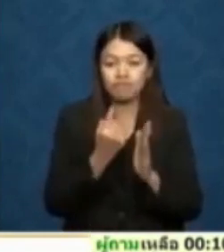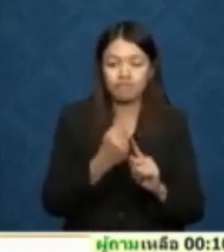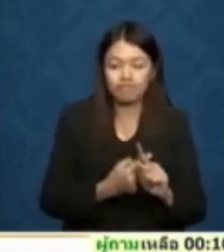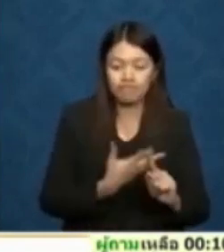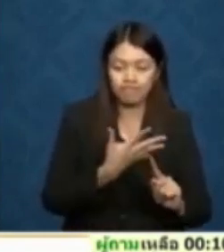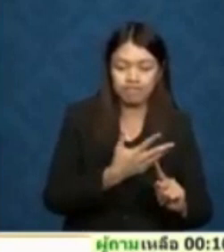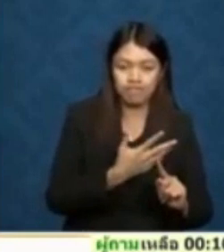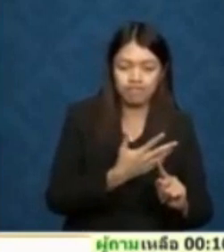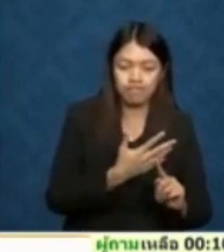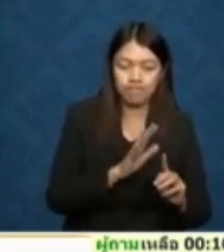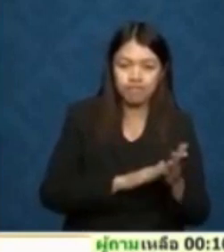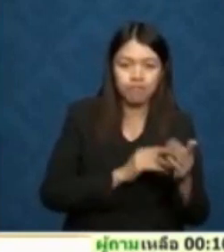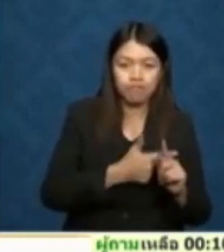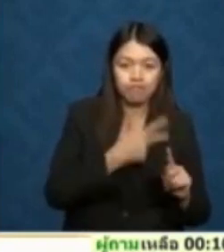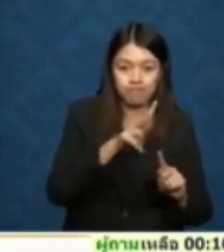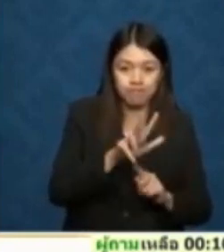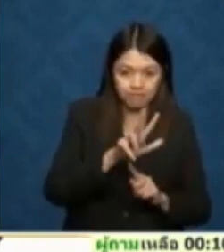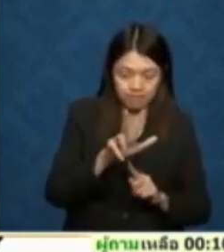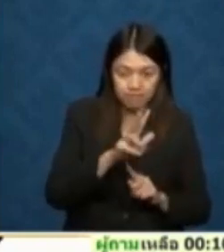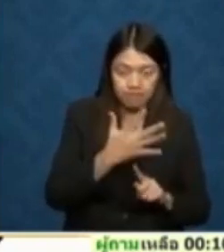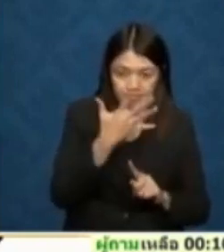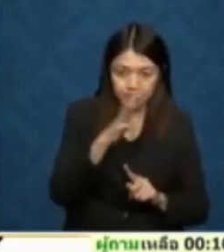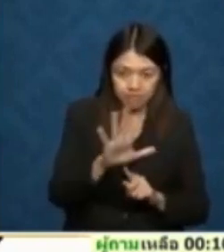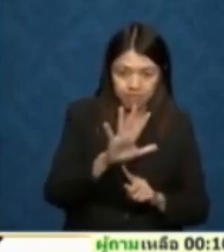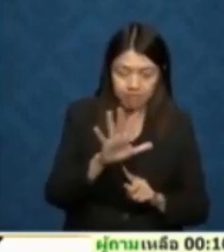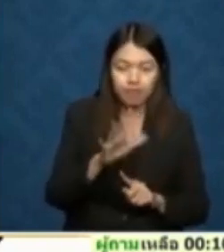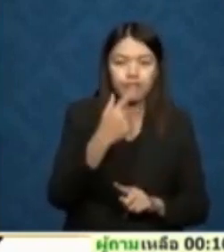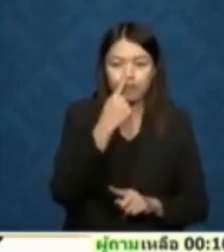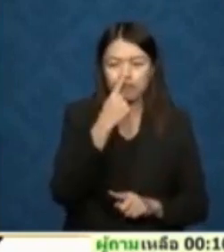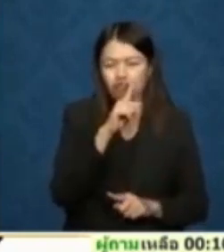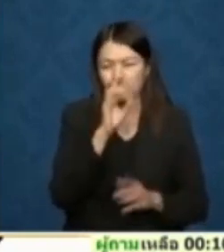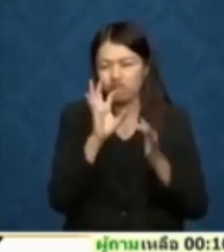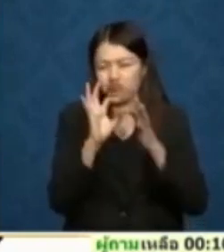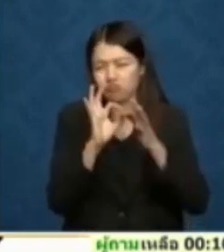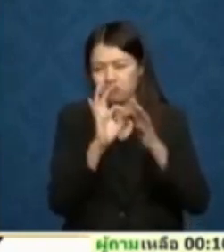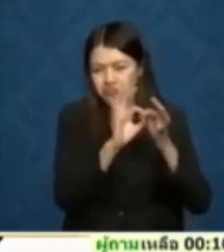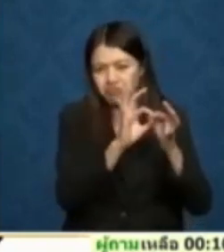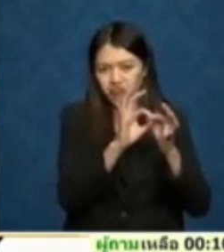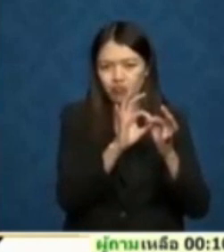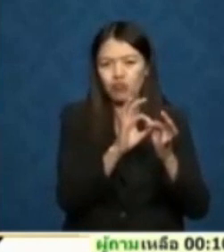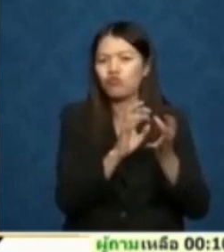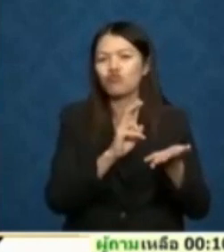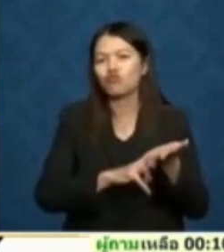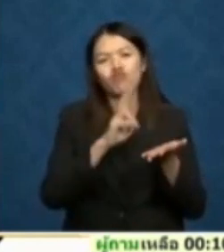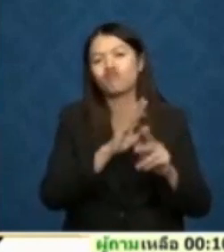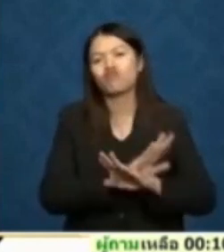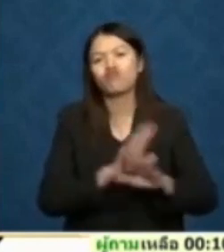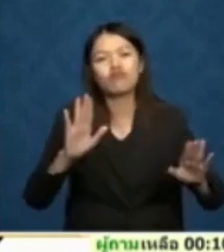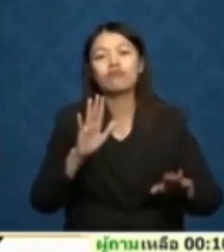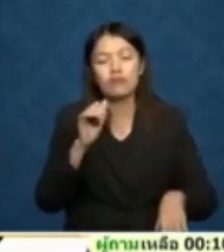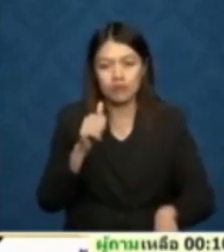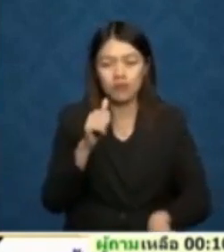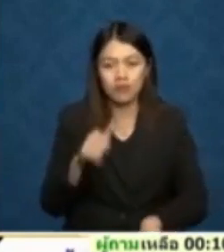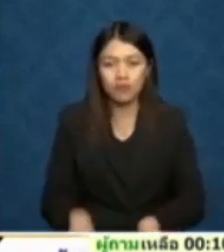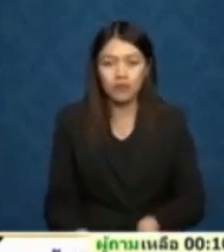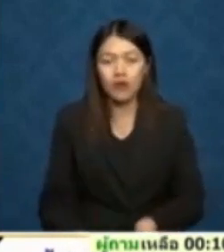มหน่วยงานที่เกี่ยวข้องเห็นพ้องกันว่าเข้าข่ายสามารถเพิกถอนวีซ่าได้และขอให้หน่ว